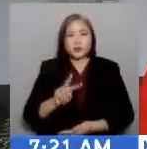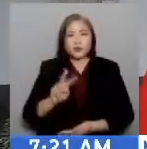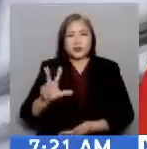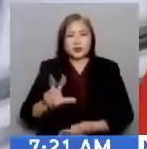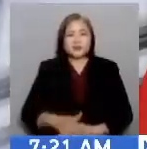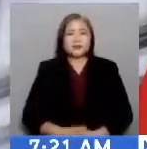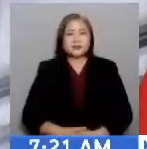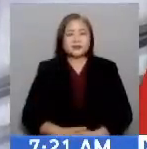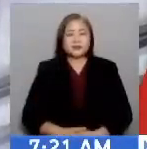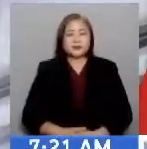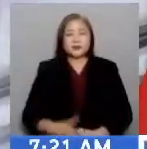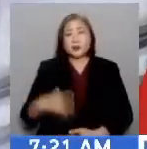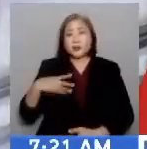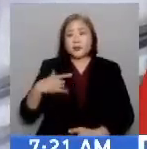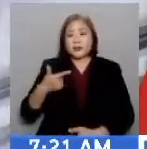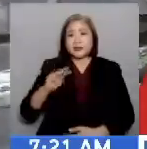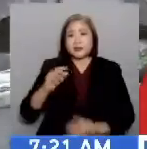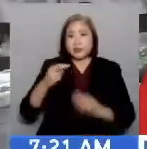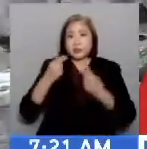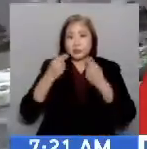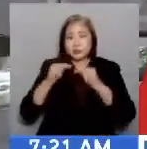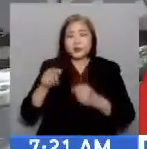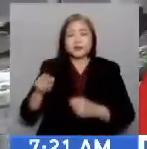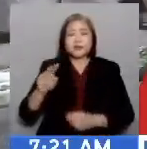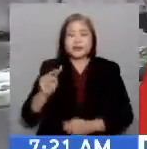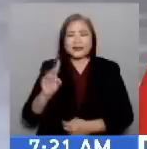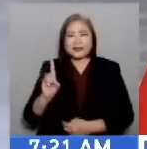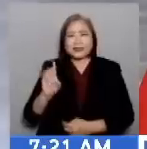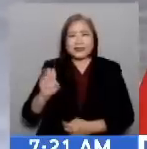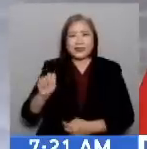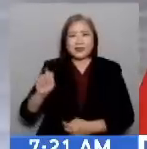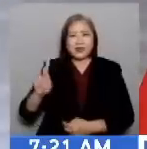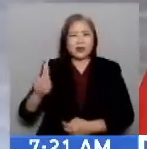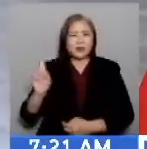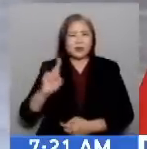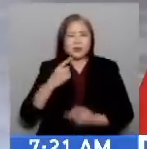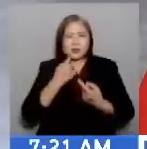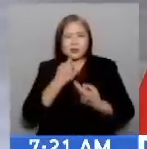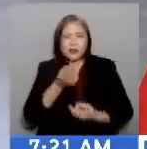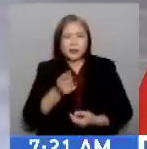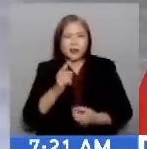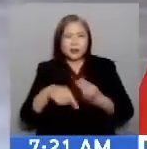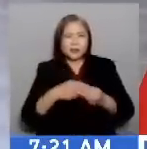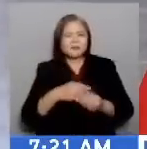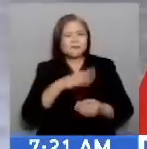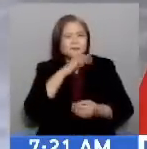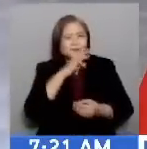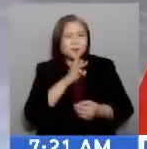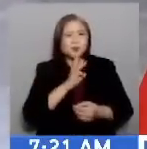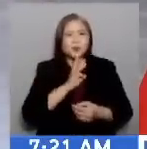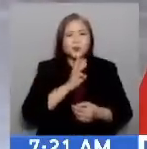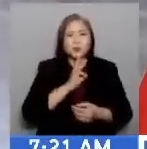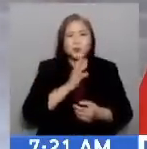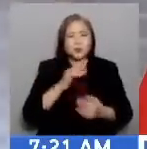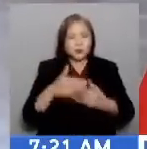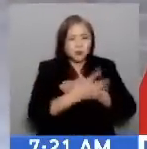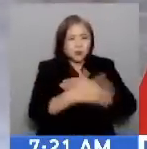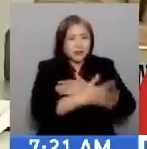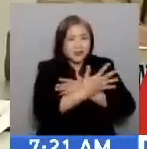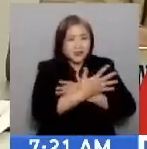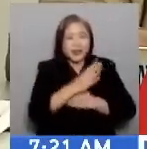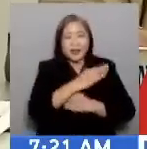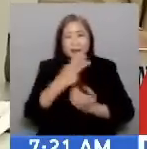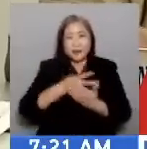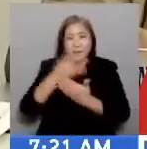Integrated News ang pahayag ng DENR tungkol sa isyu ng maruming tubig at ilang proyekto sa lugar na binanggit ng mga mangingisda sa